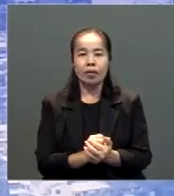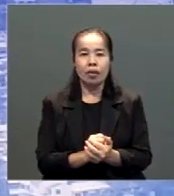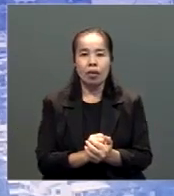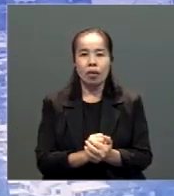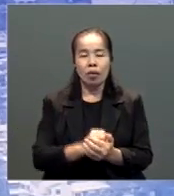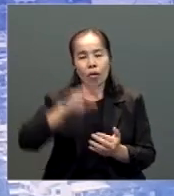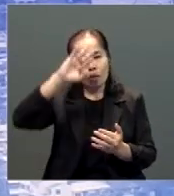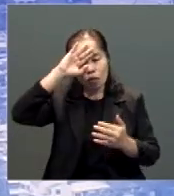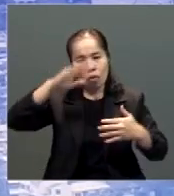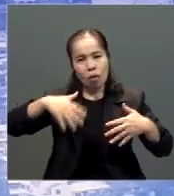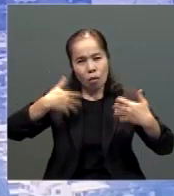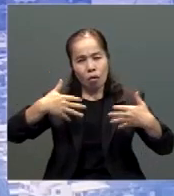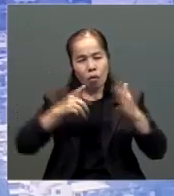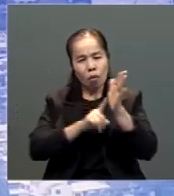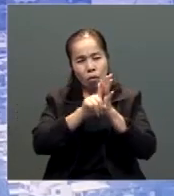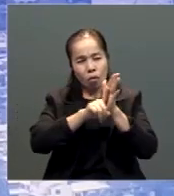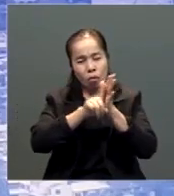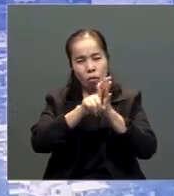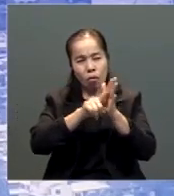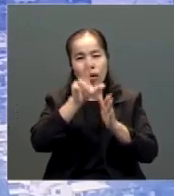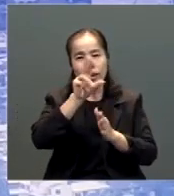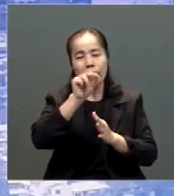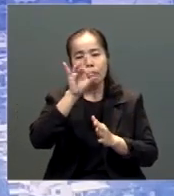มีนาคมยังคงมีอาการไข้38.2